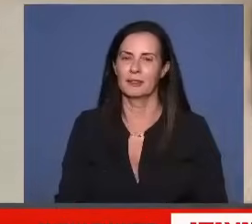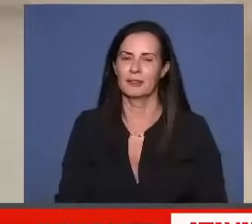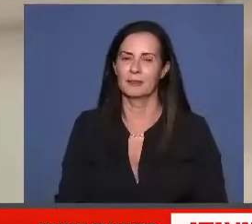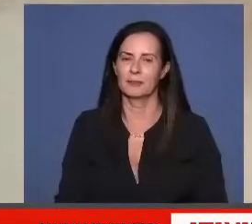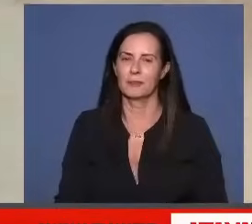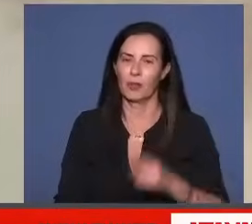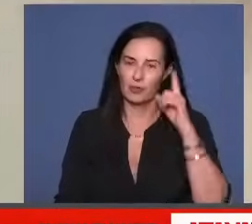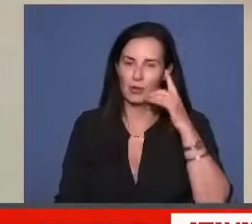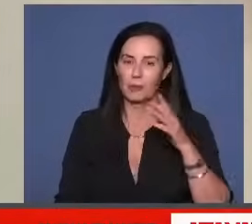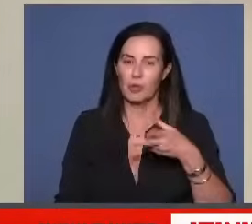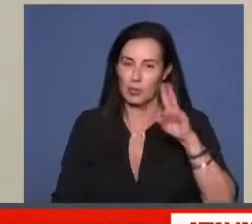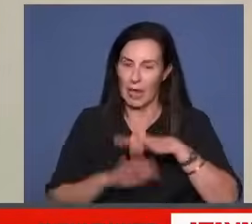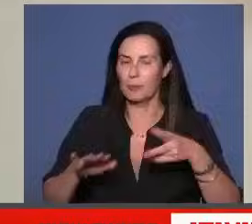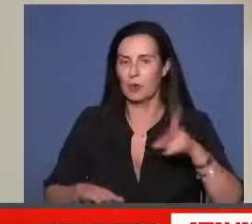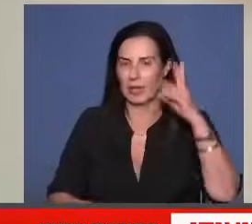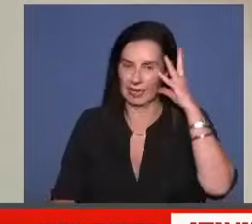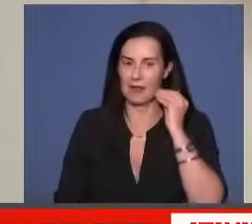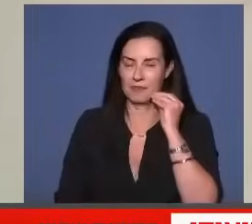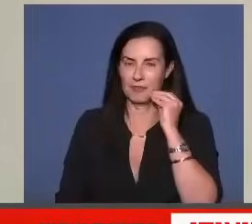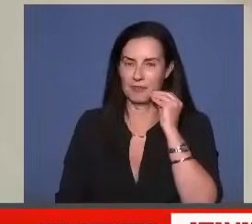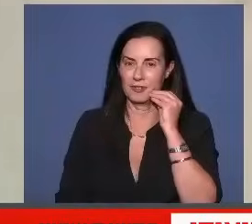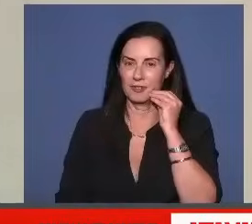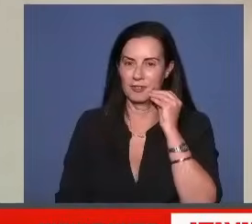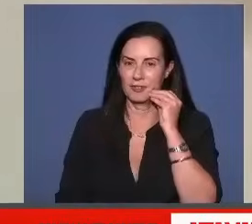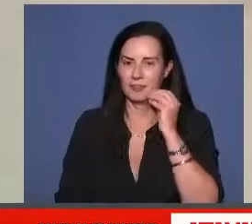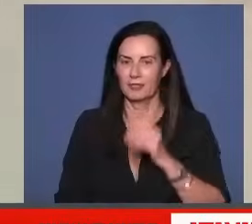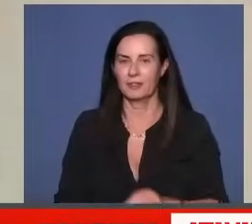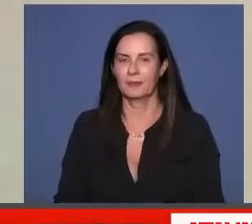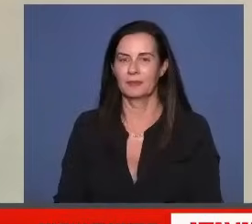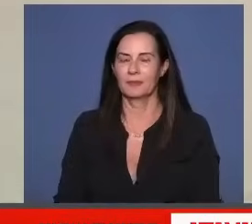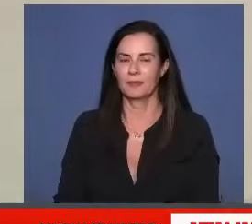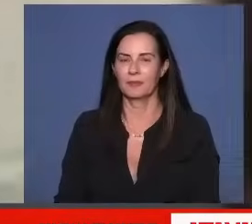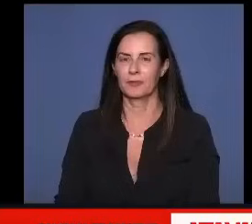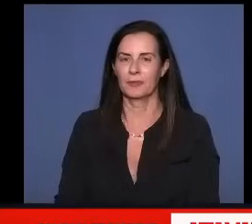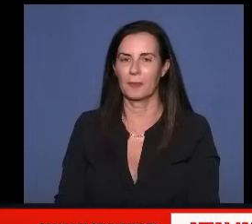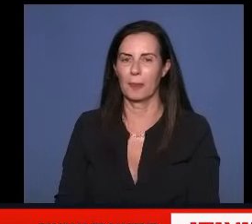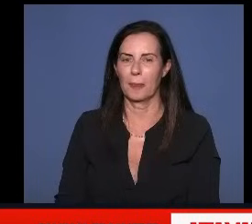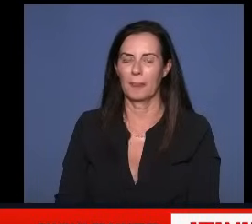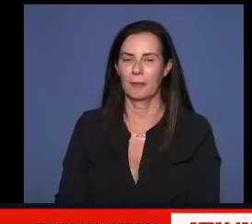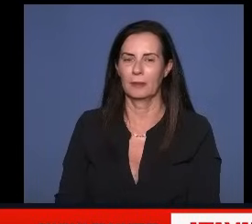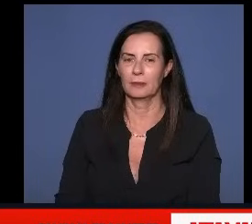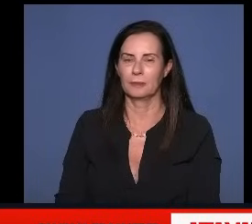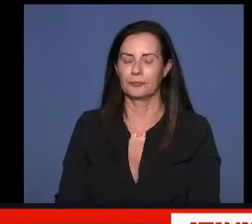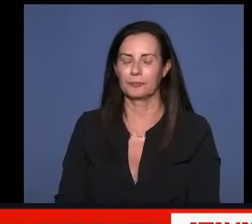חושבת שככל שיהיו פה יותר ילדים, יהיה לכם יותר כיף, נכון? יותר טוב. כן.